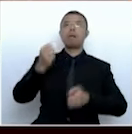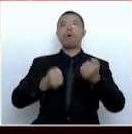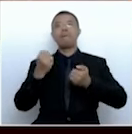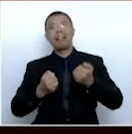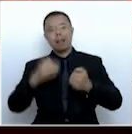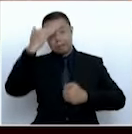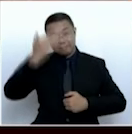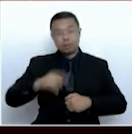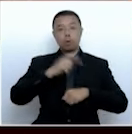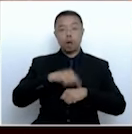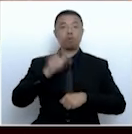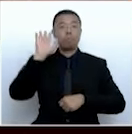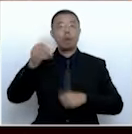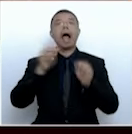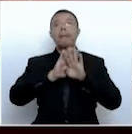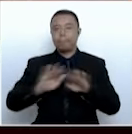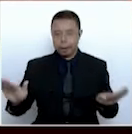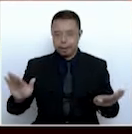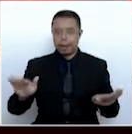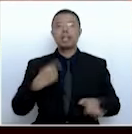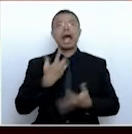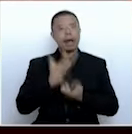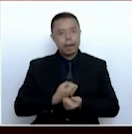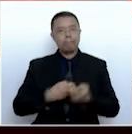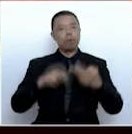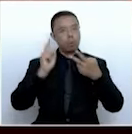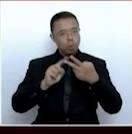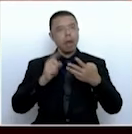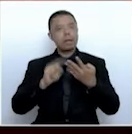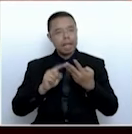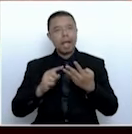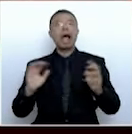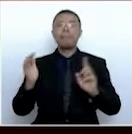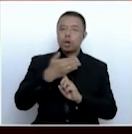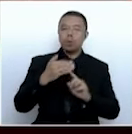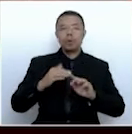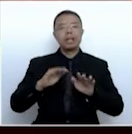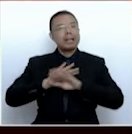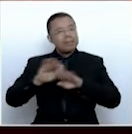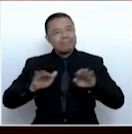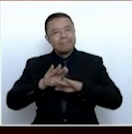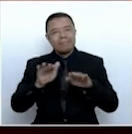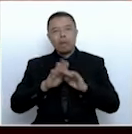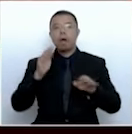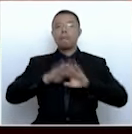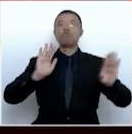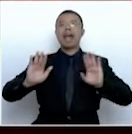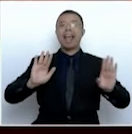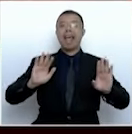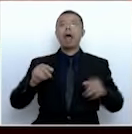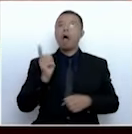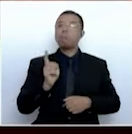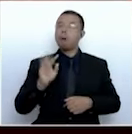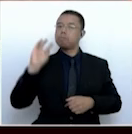rumah, itulah yang akan kami harapkan. Kita juga ada perlindungan kelestarian budaya. Jakarta memang